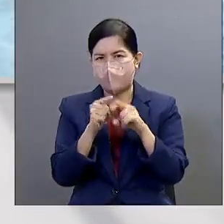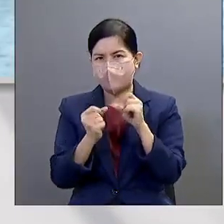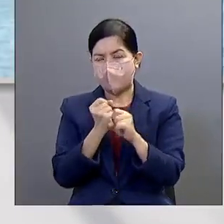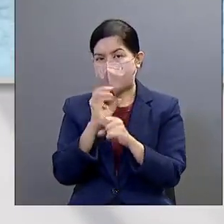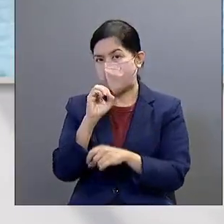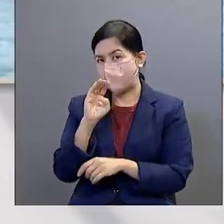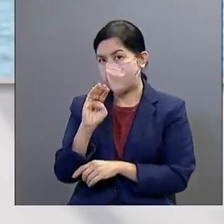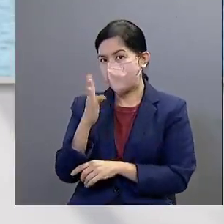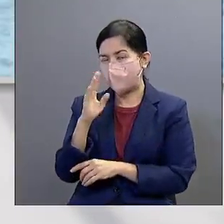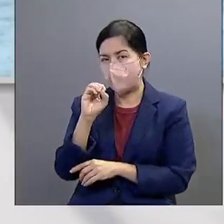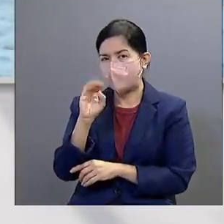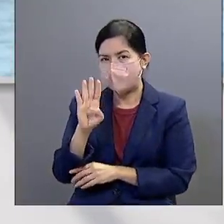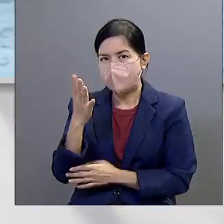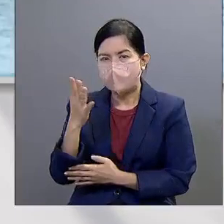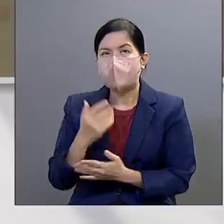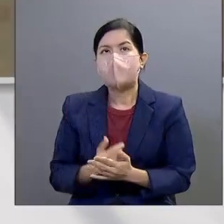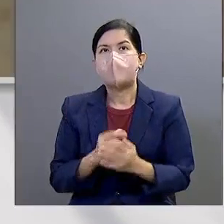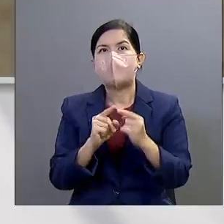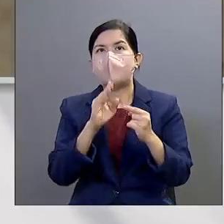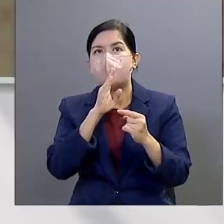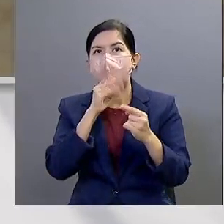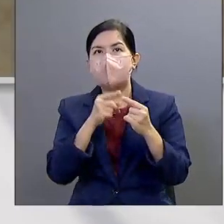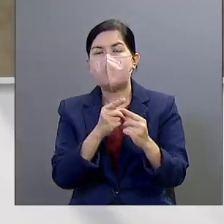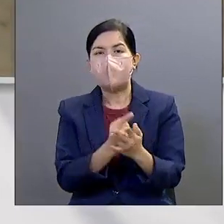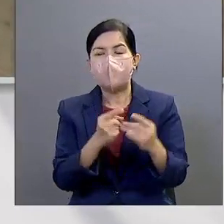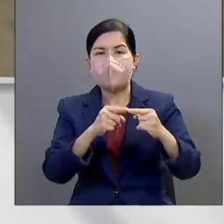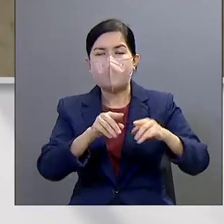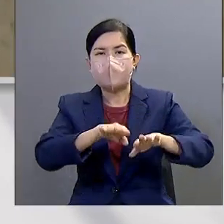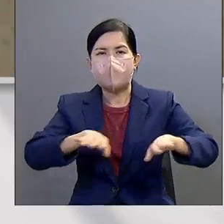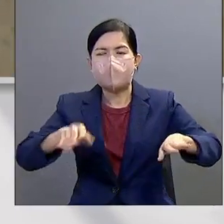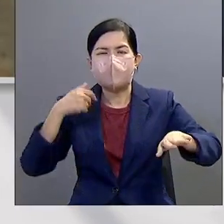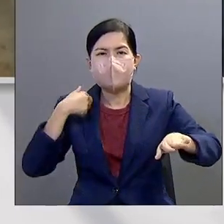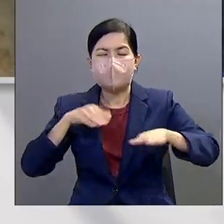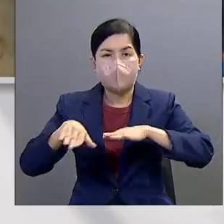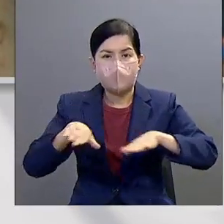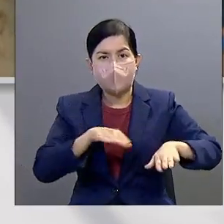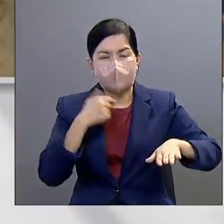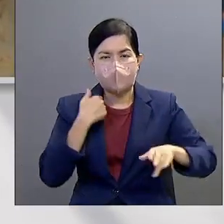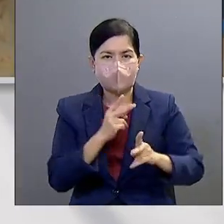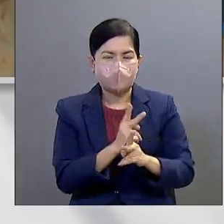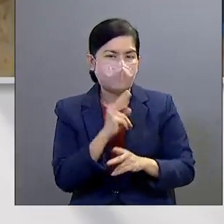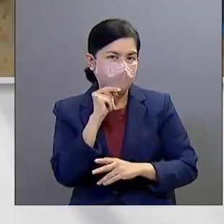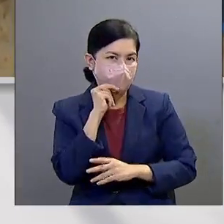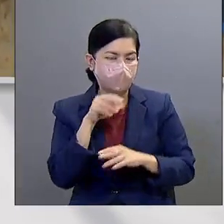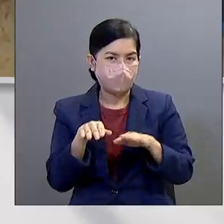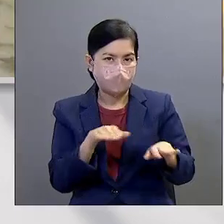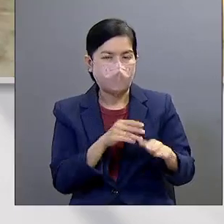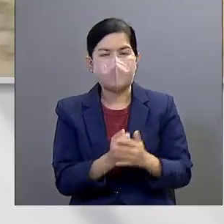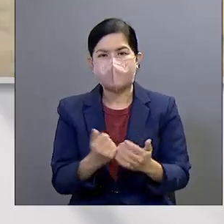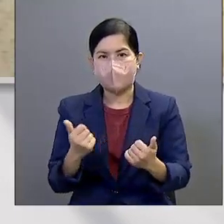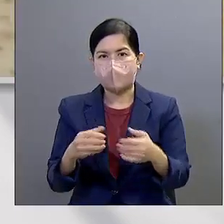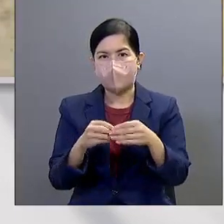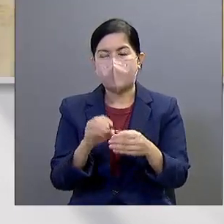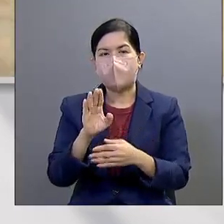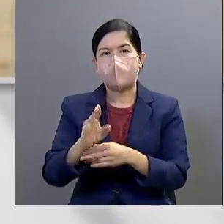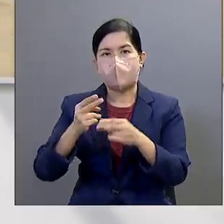วก็มันยังมีการเตรียมพื้นที่อย่างเช่นแก้มลิงเนี่ยไว้รองรับด้วยซึ่งก็ถือว่าเป็นมาตรการที่ภาครัฐจัดเตรียมไว้ในปีนี้นะคะเอกชนก็มีการเตรียมความพ